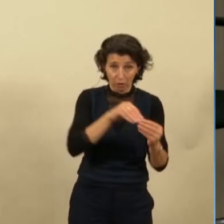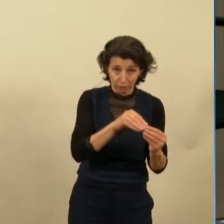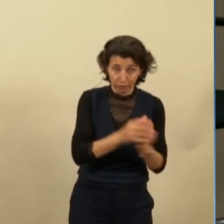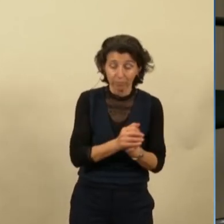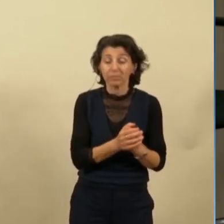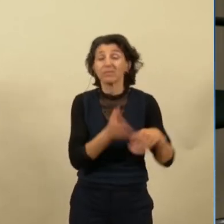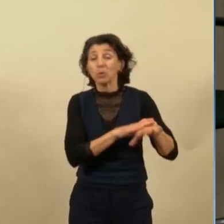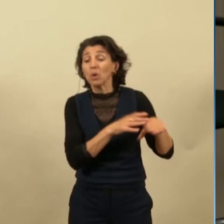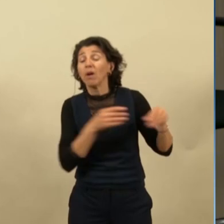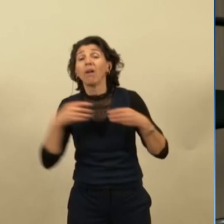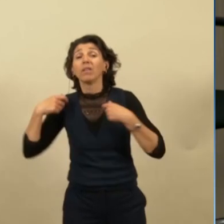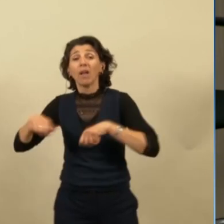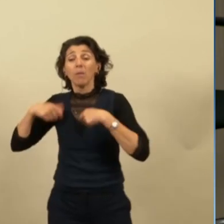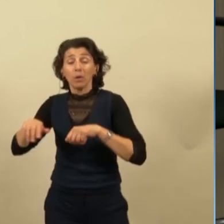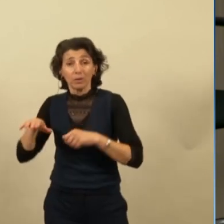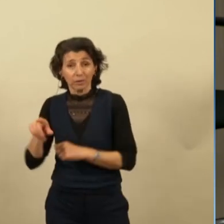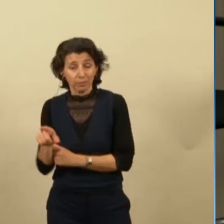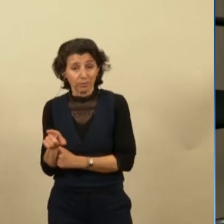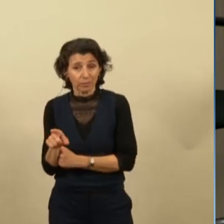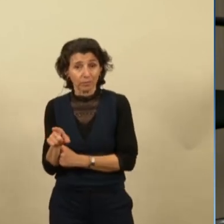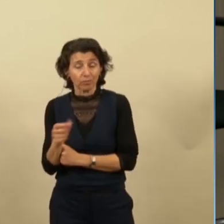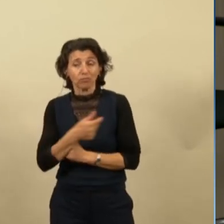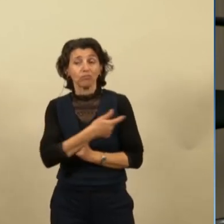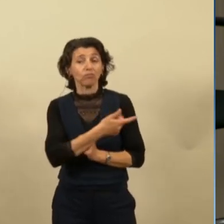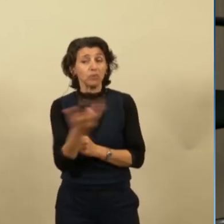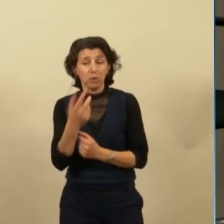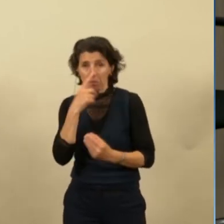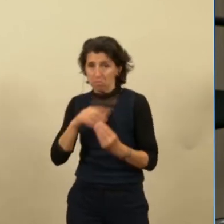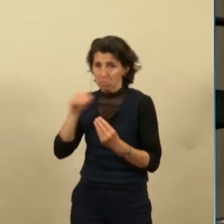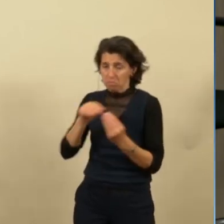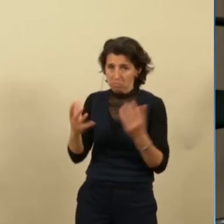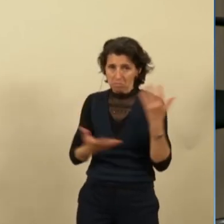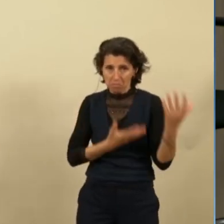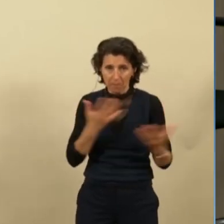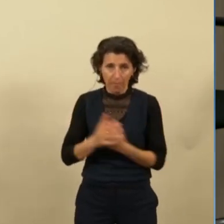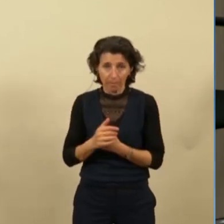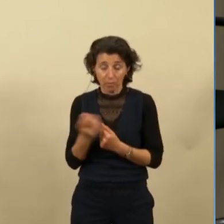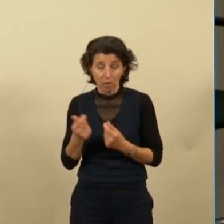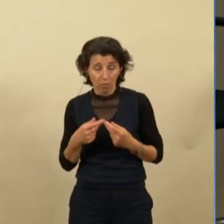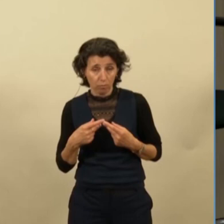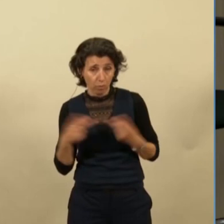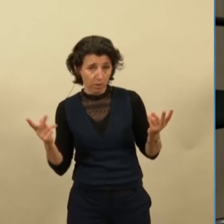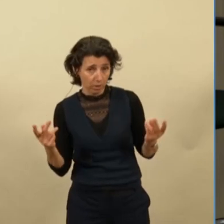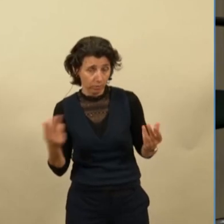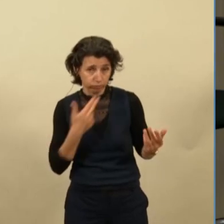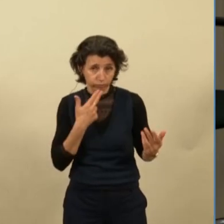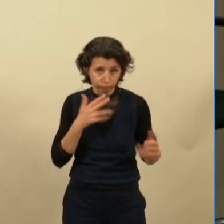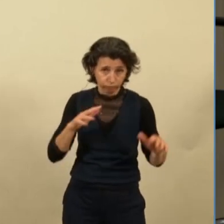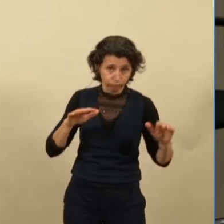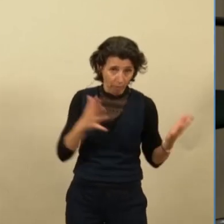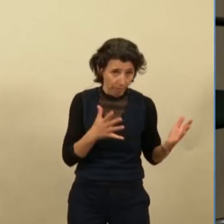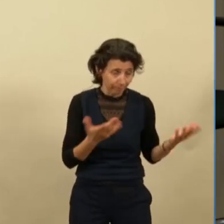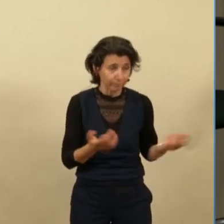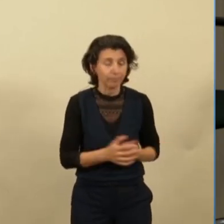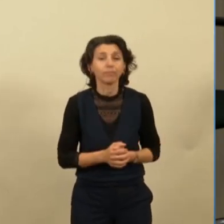interrogent sur la bonne régulière utilisation de l'argent public à titre d'exemple